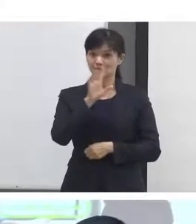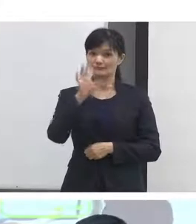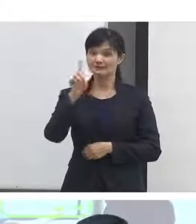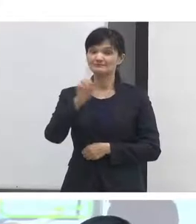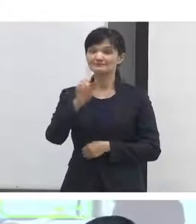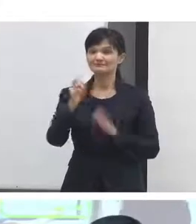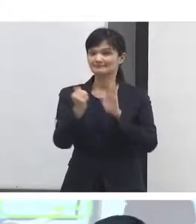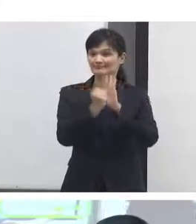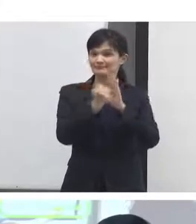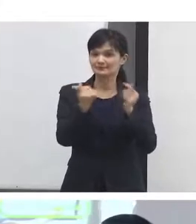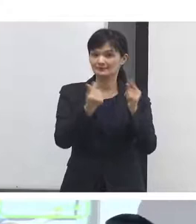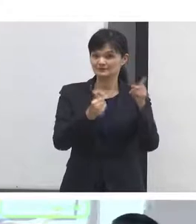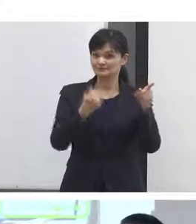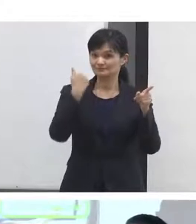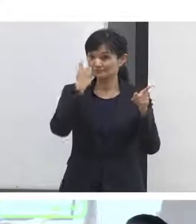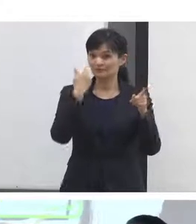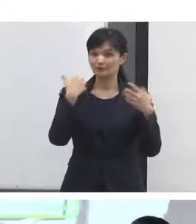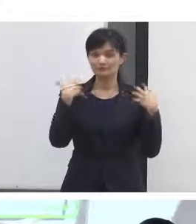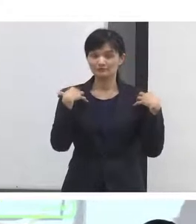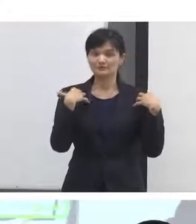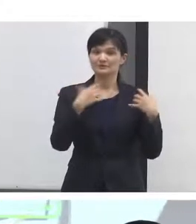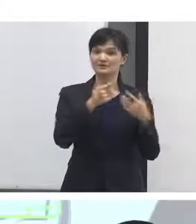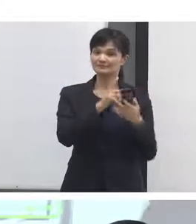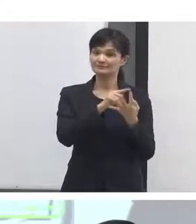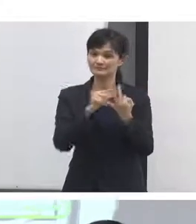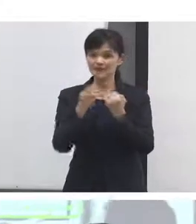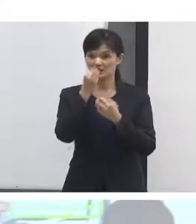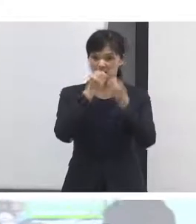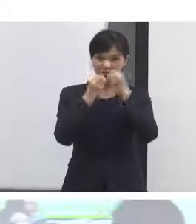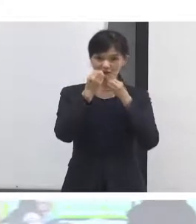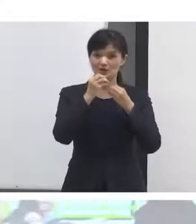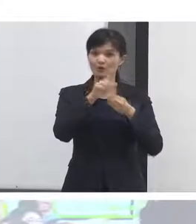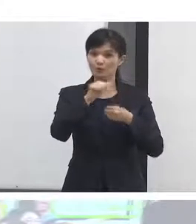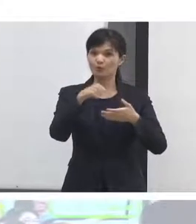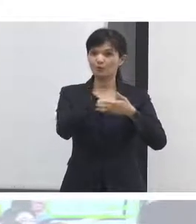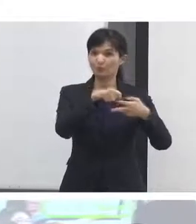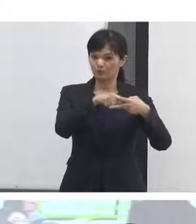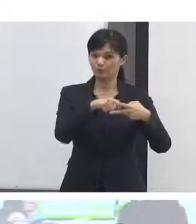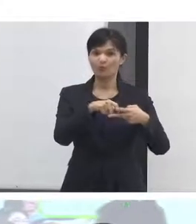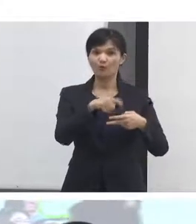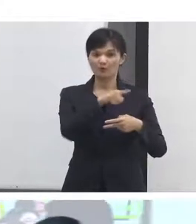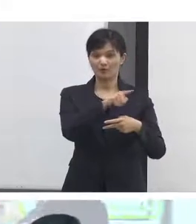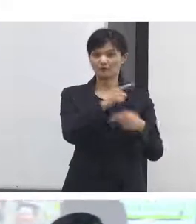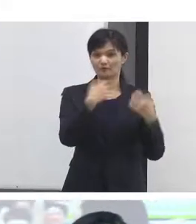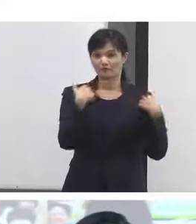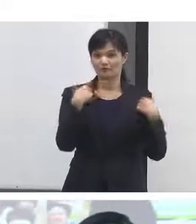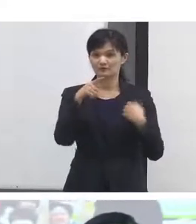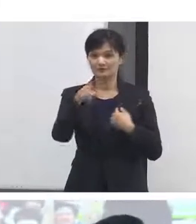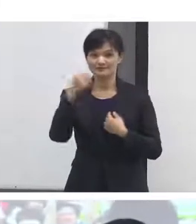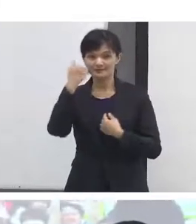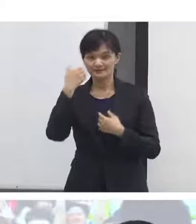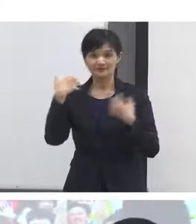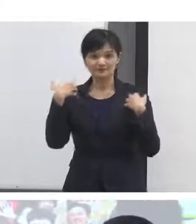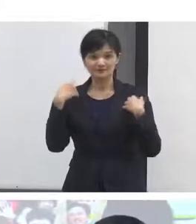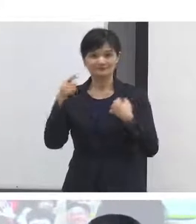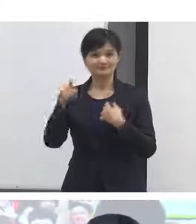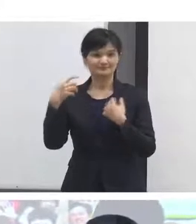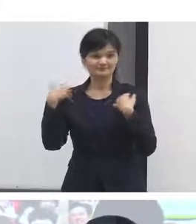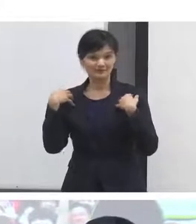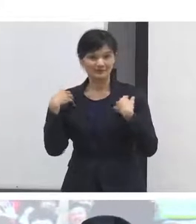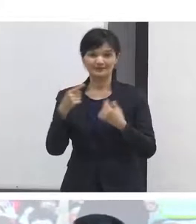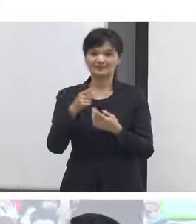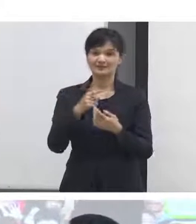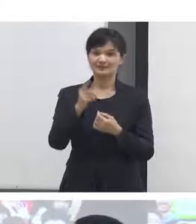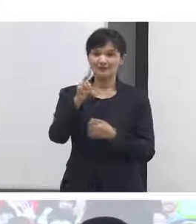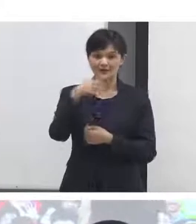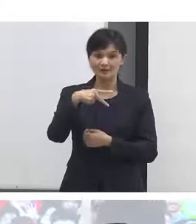签，譬如说这位是长期负责大松的实务组的志工，这里写的 Hack NTU， 这里写的 Physics 应该是物理吧，哈，这边 Voter